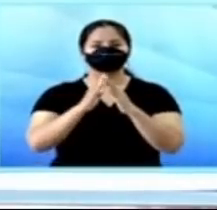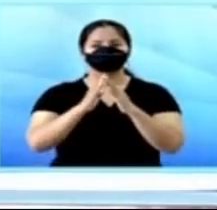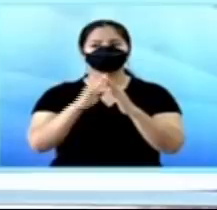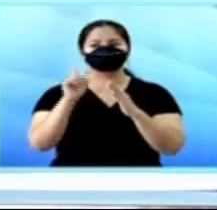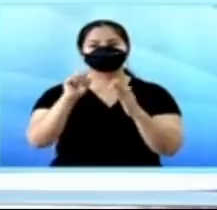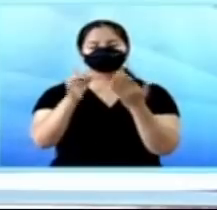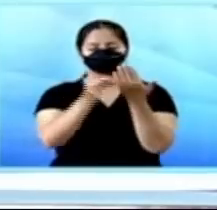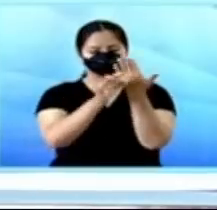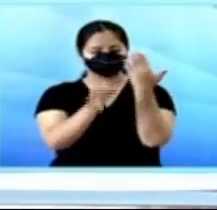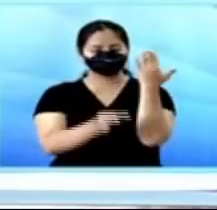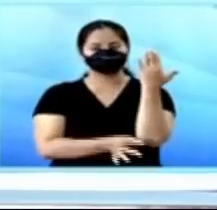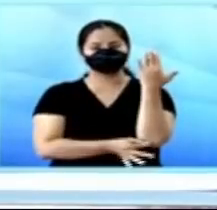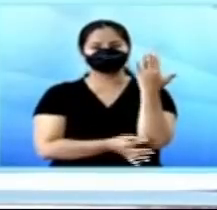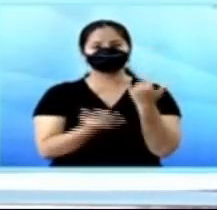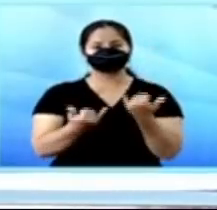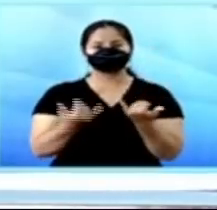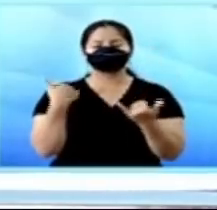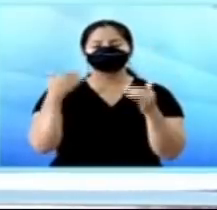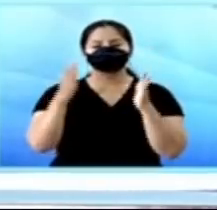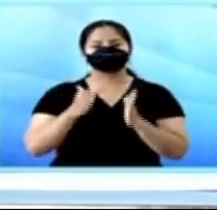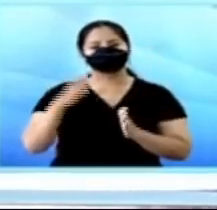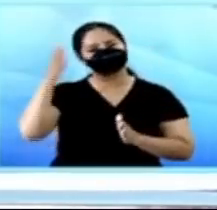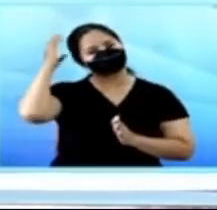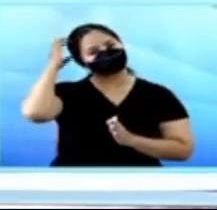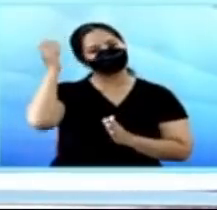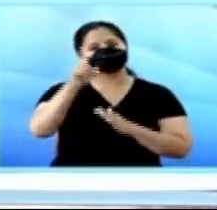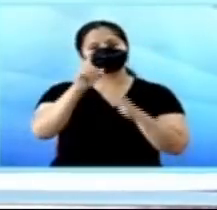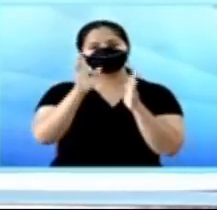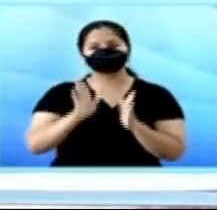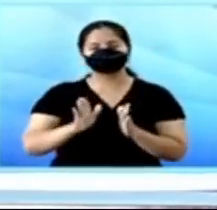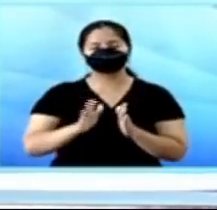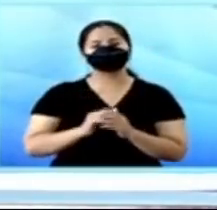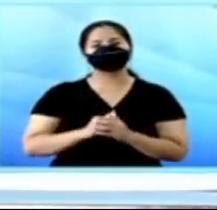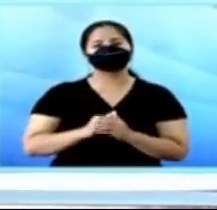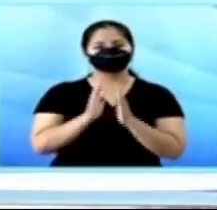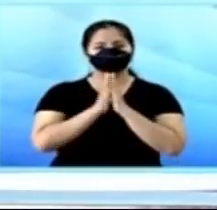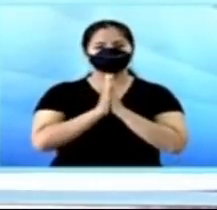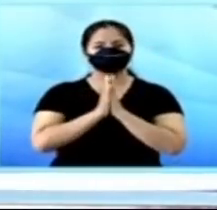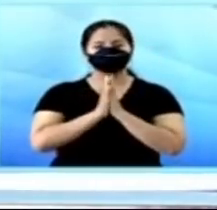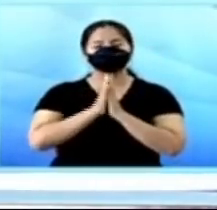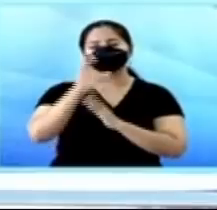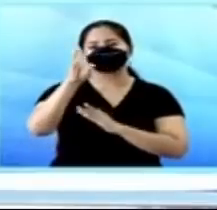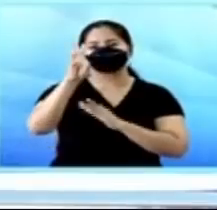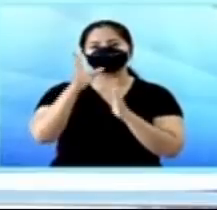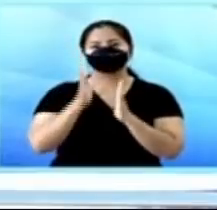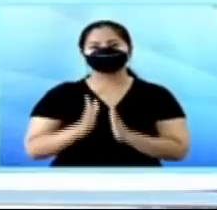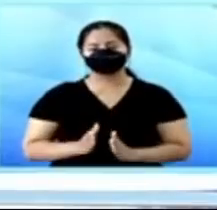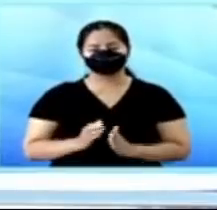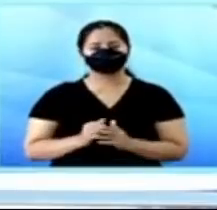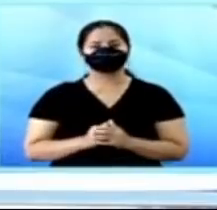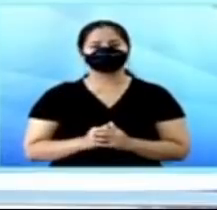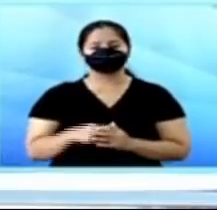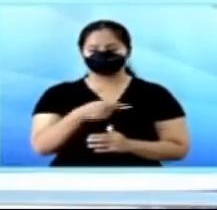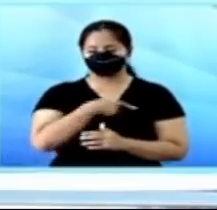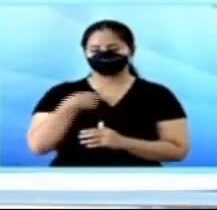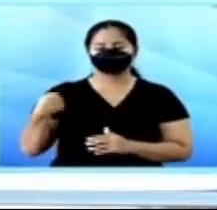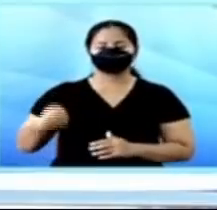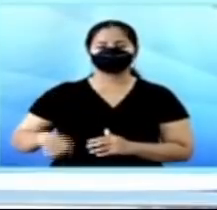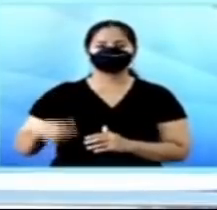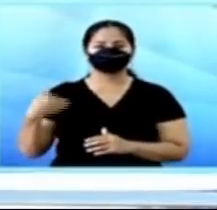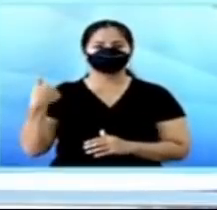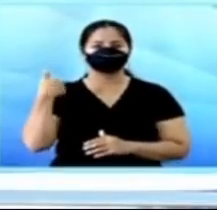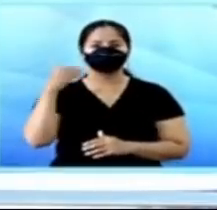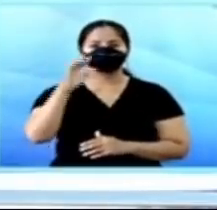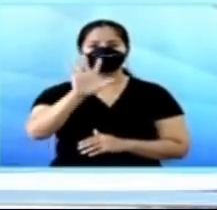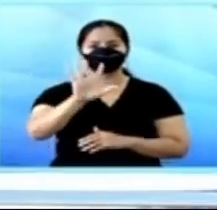นั้นซึ่งในนั้นมีคนลาว1คนคนพม่า6คนและก็คนจีนนี้5ค